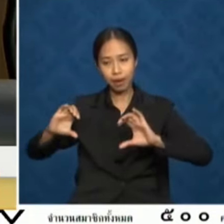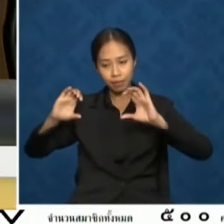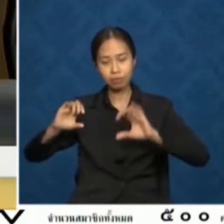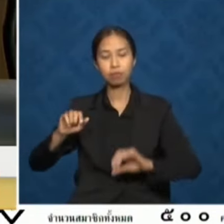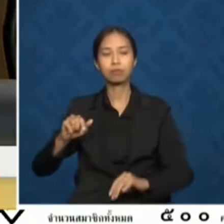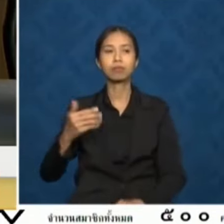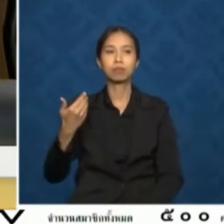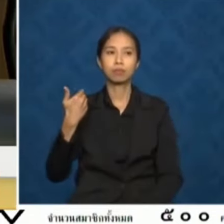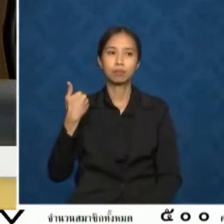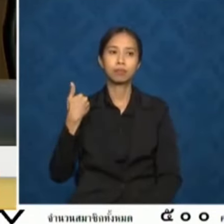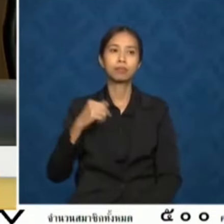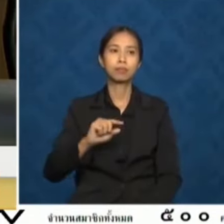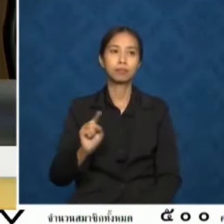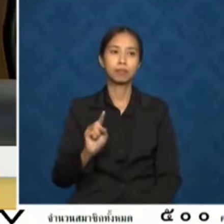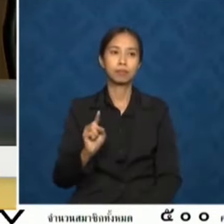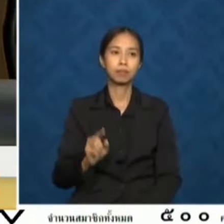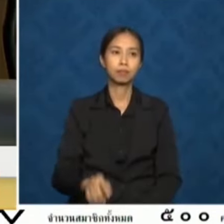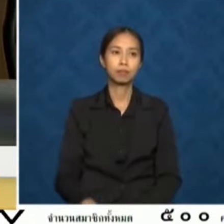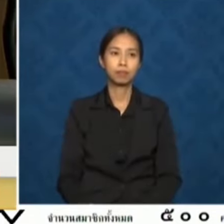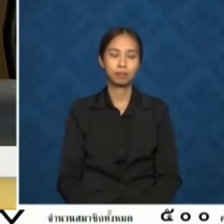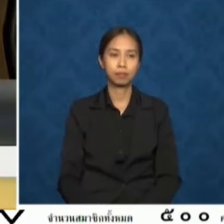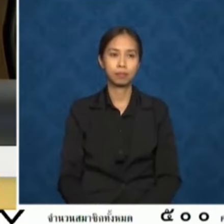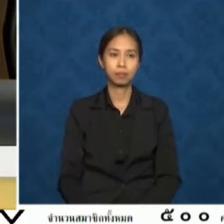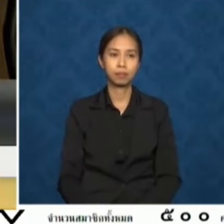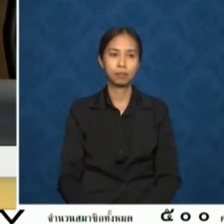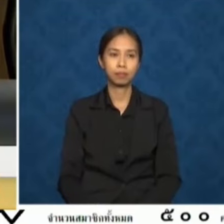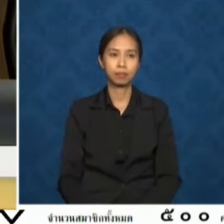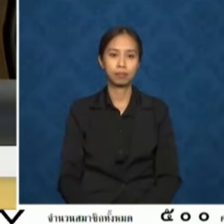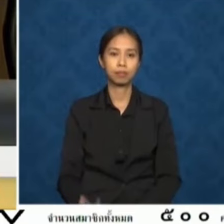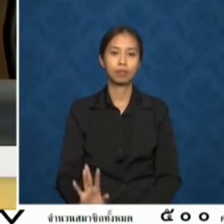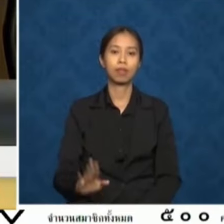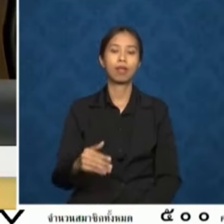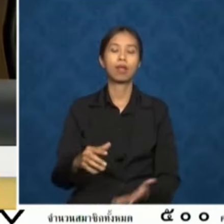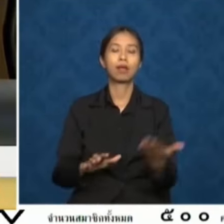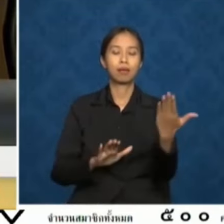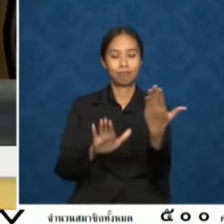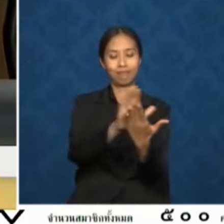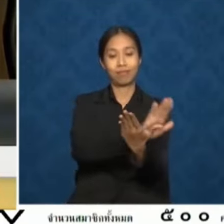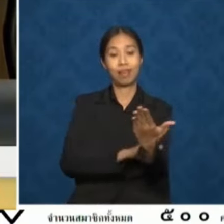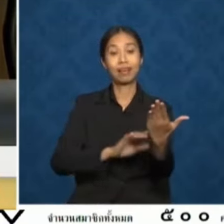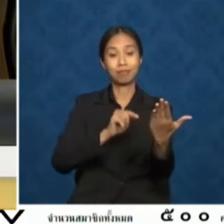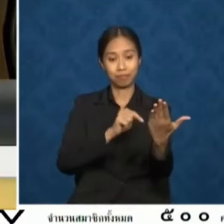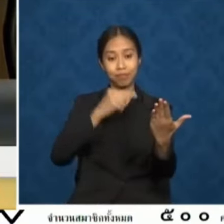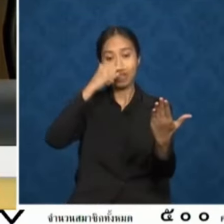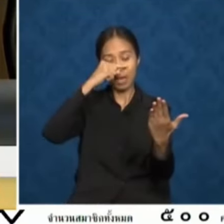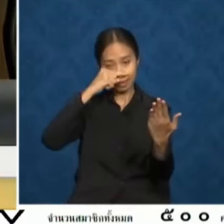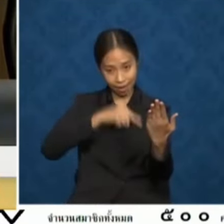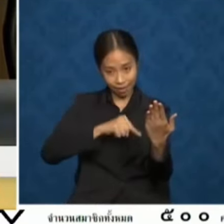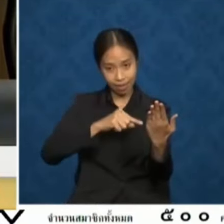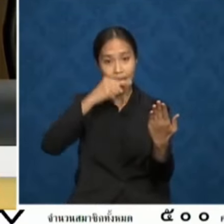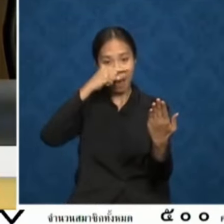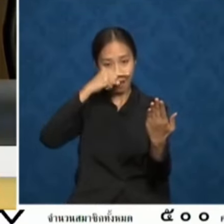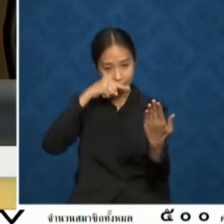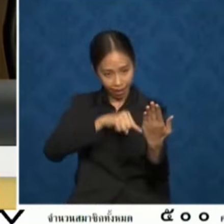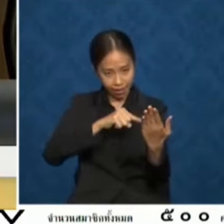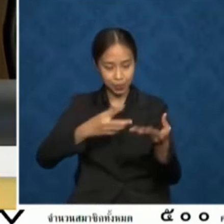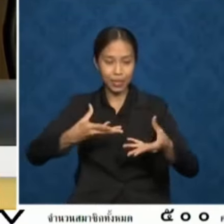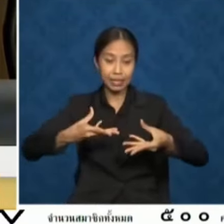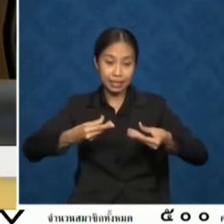ของรัฐนี่มีอะไรบ้างข้อที่หนึ่งครับเรื่องของดินแดนก็คือประเทศไทยรัฐไทยแผ่นดินไ